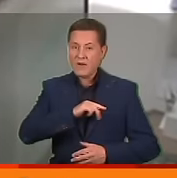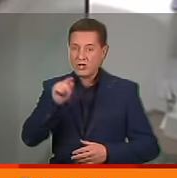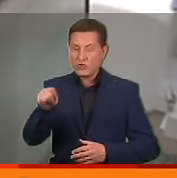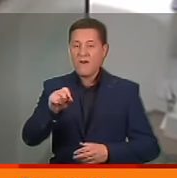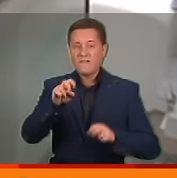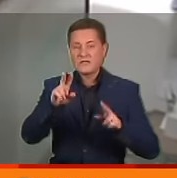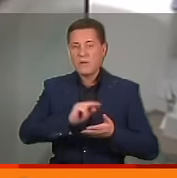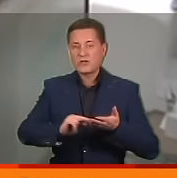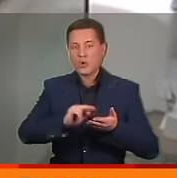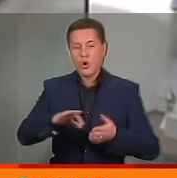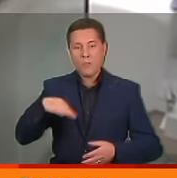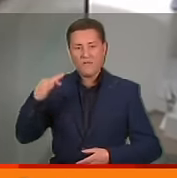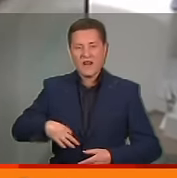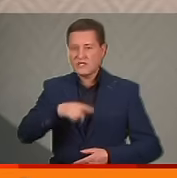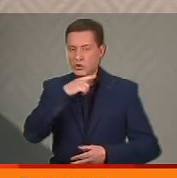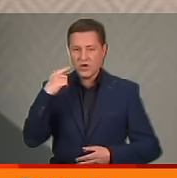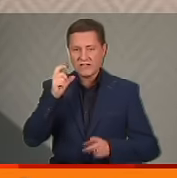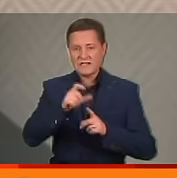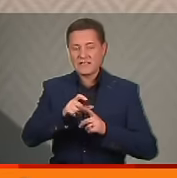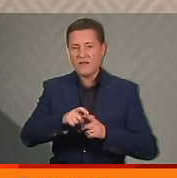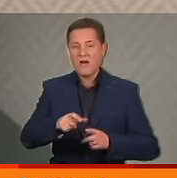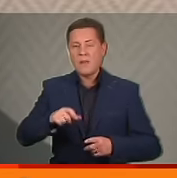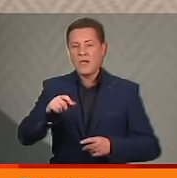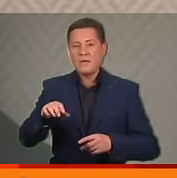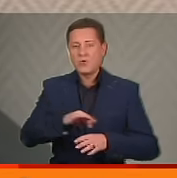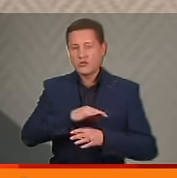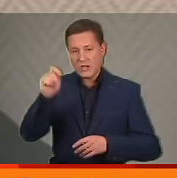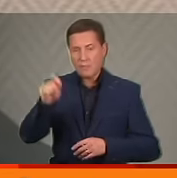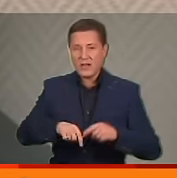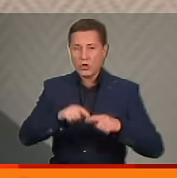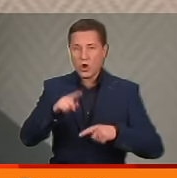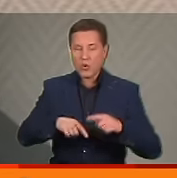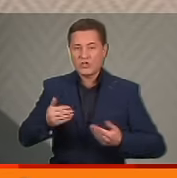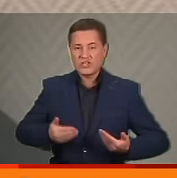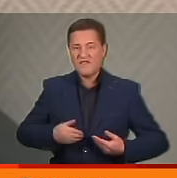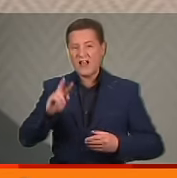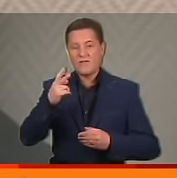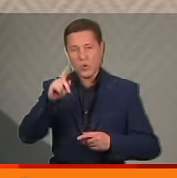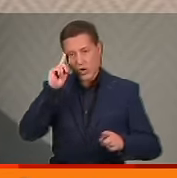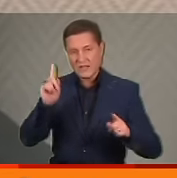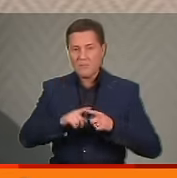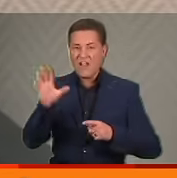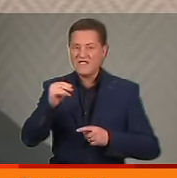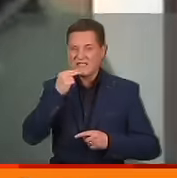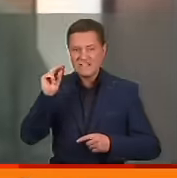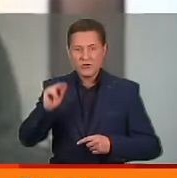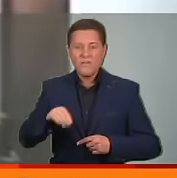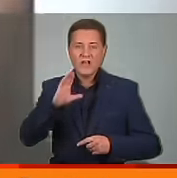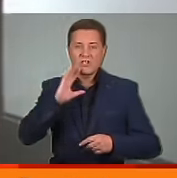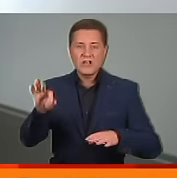спецхором у Франції. До Росії, за словами дружини, прилетів до родичів. У Москві живе його двоюрідний брат. Усі звинувачення жінка